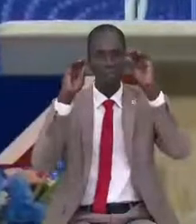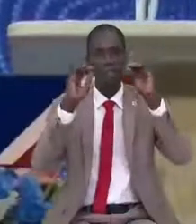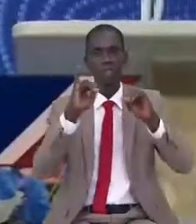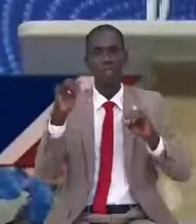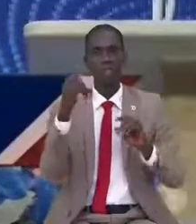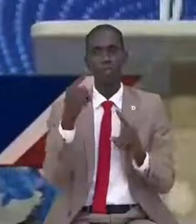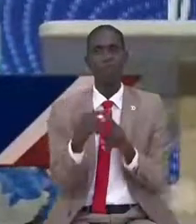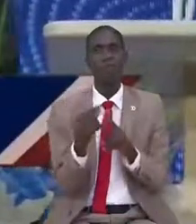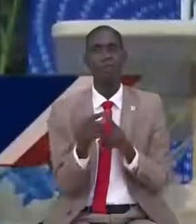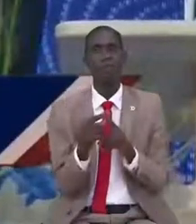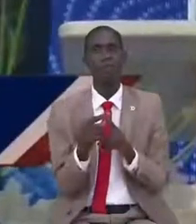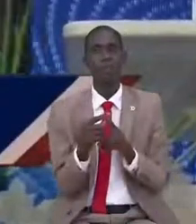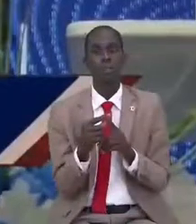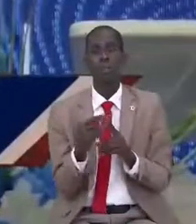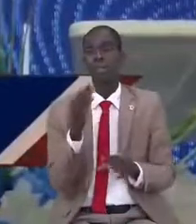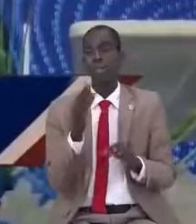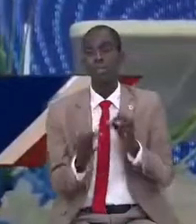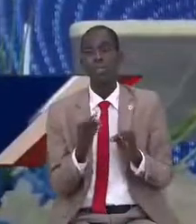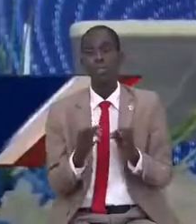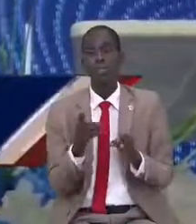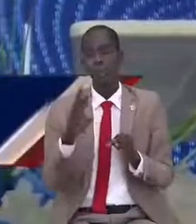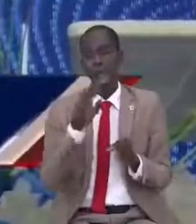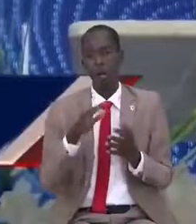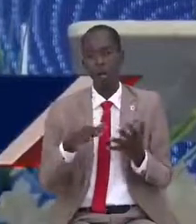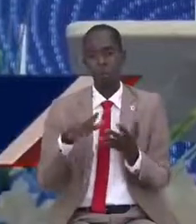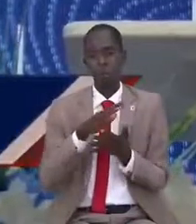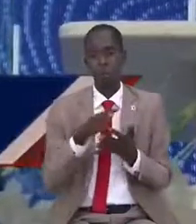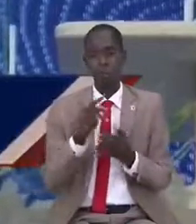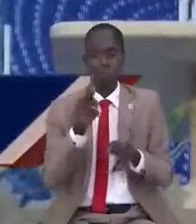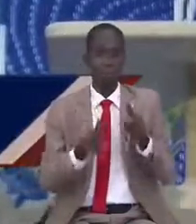d'abord la responsabilité d'enseigner la parole.